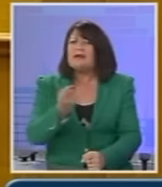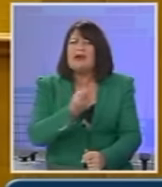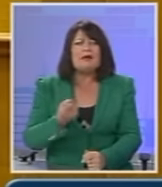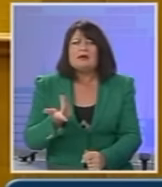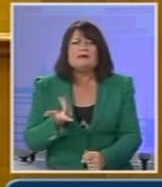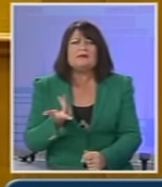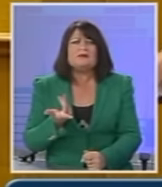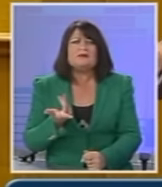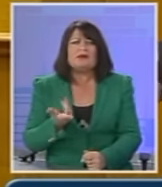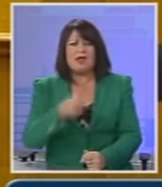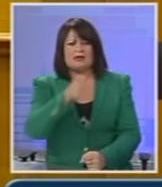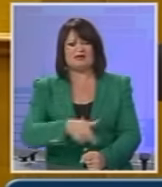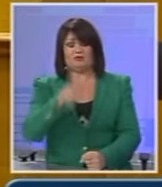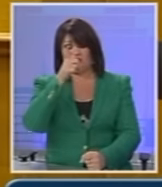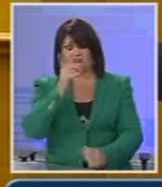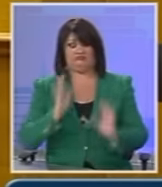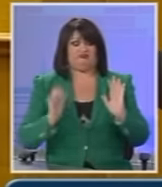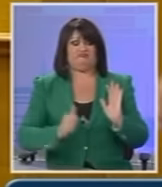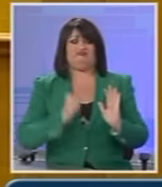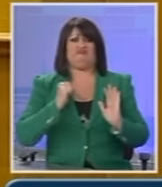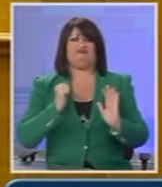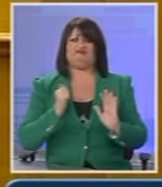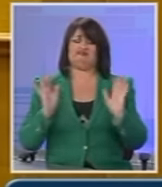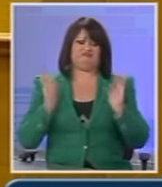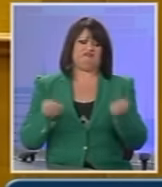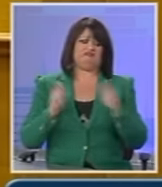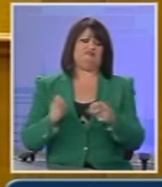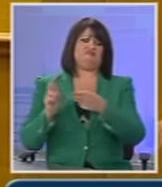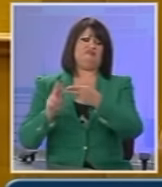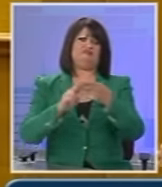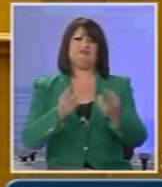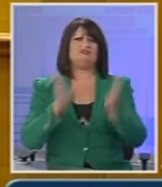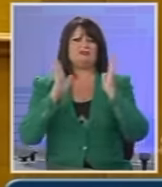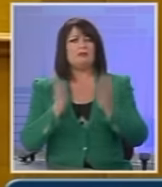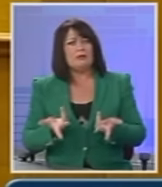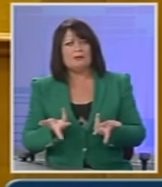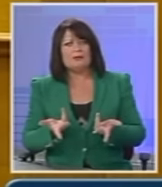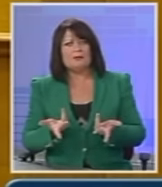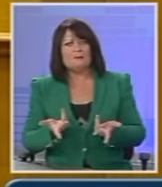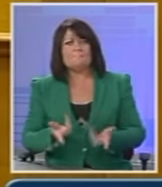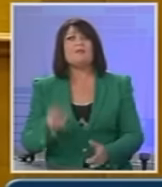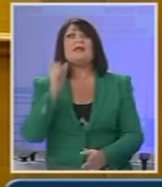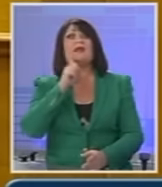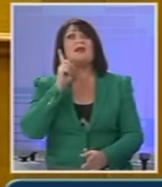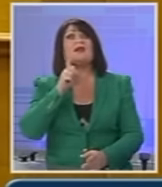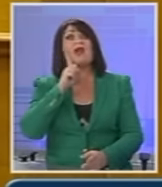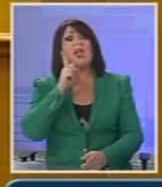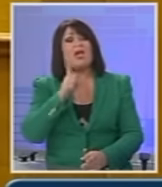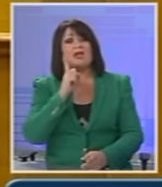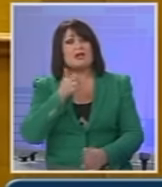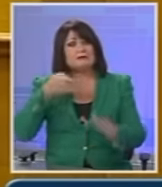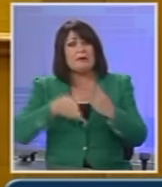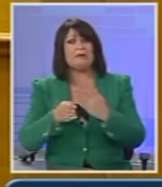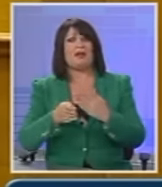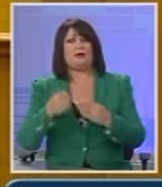φαίνεται τώρα η αλαζονία σας δεν θέλετε ούτε να τους δείτε. Οφείλετε να ακούσετε τις γυναίκες που βιώνουν πολύ τα προβλήματα της